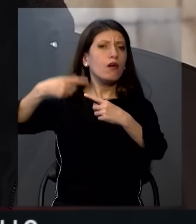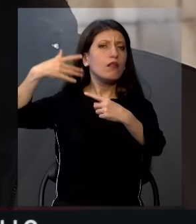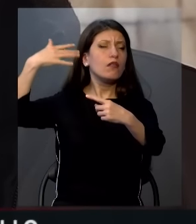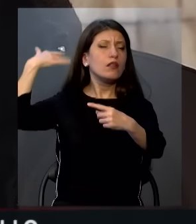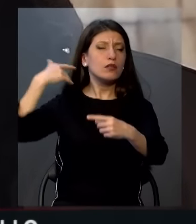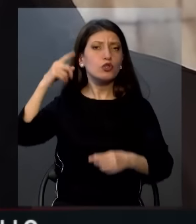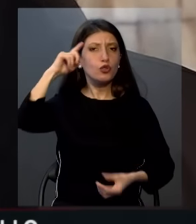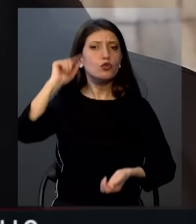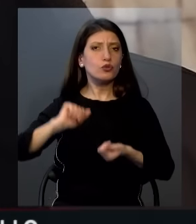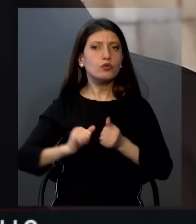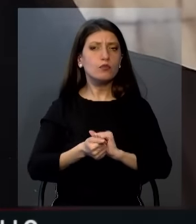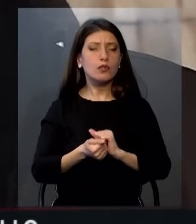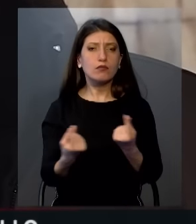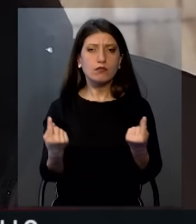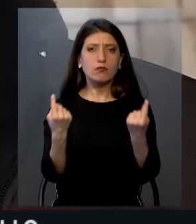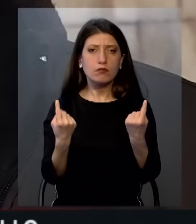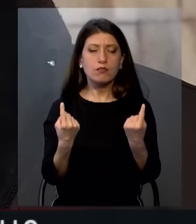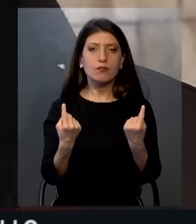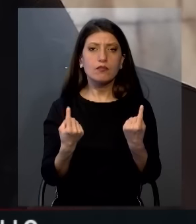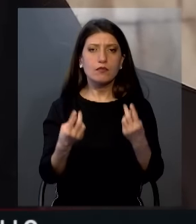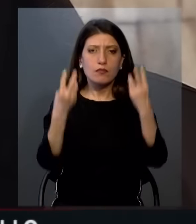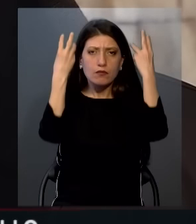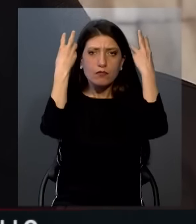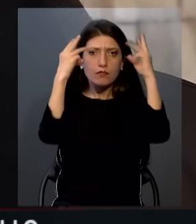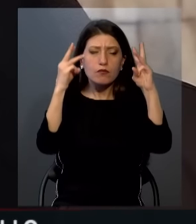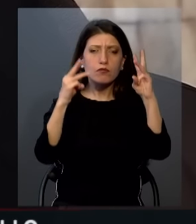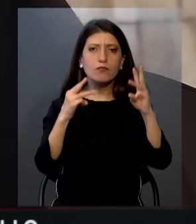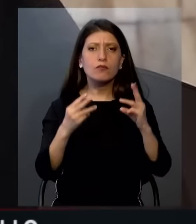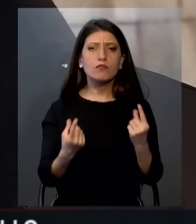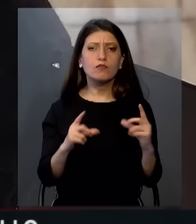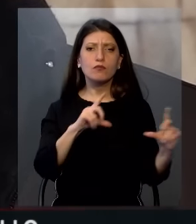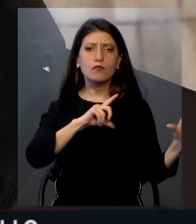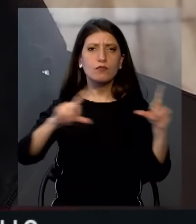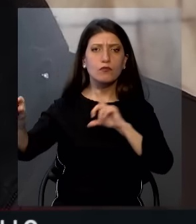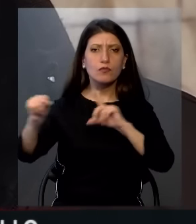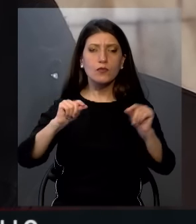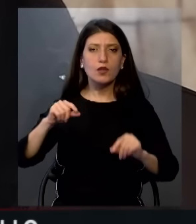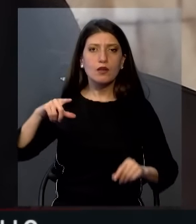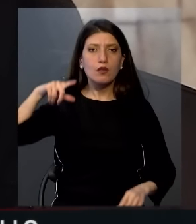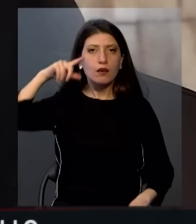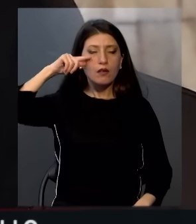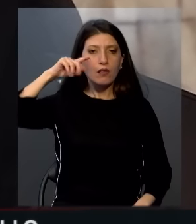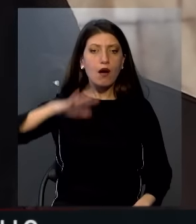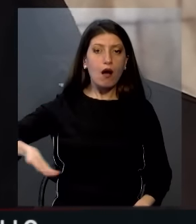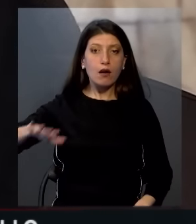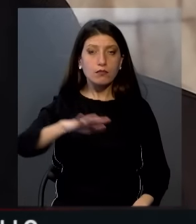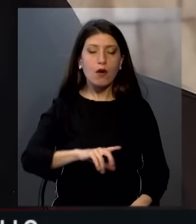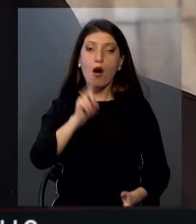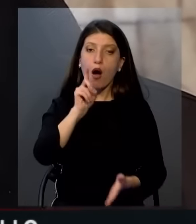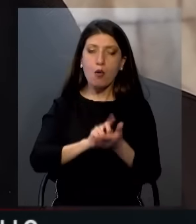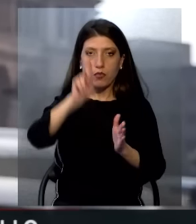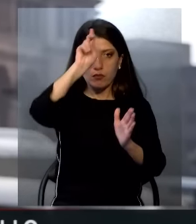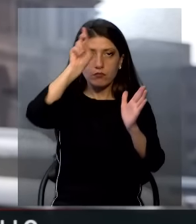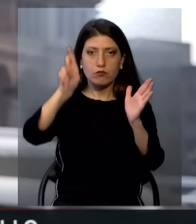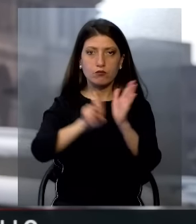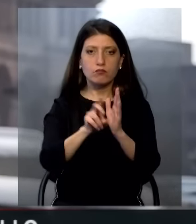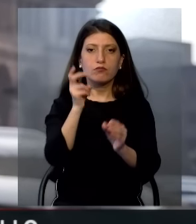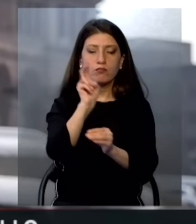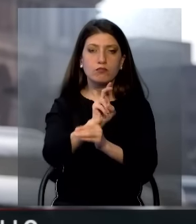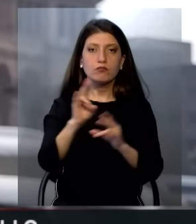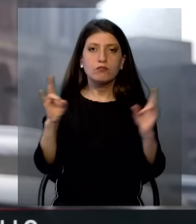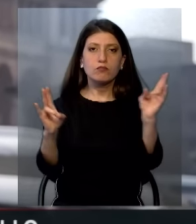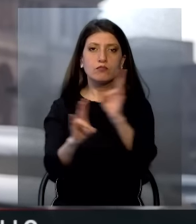այո պետական մակարդակով այցելություններ լինում էր հանրապետություն, բարձր մակարդակի անպայման գալիս են եկեղեցի Վեհապարի հետ հանդիպելու։